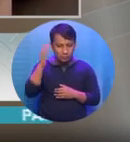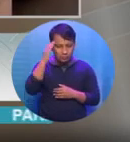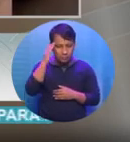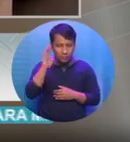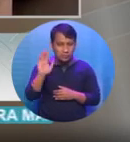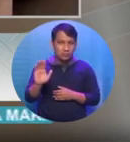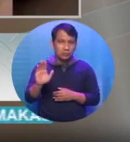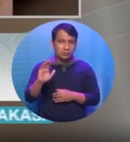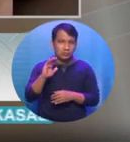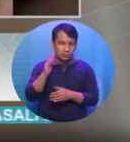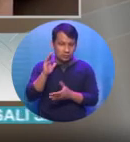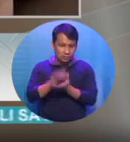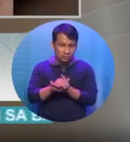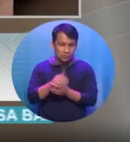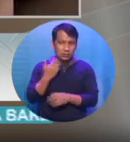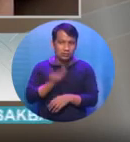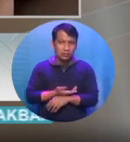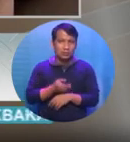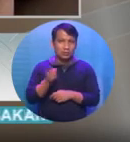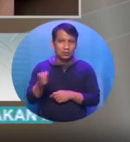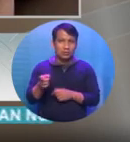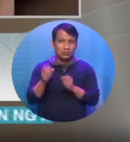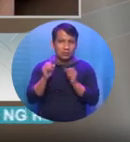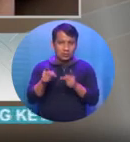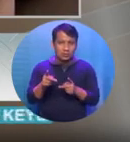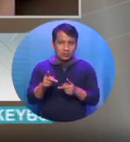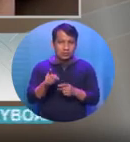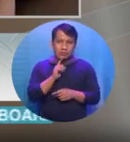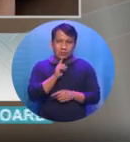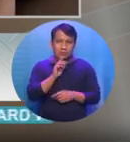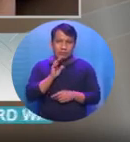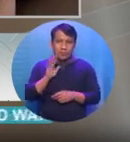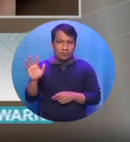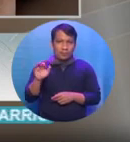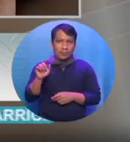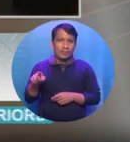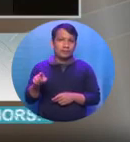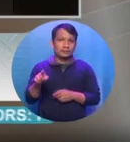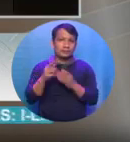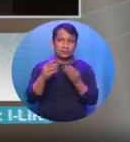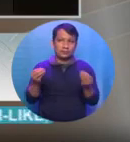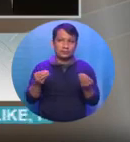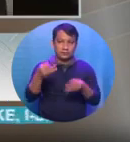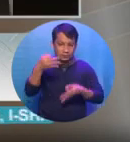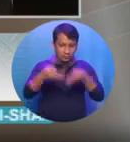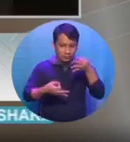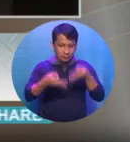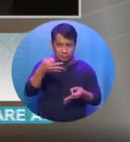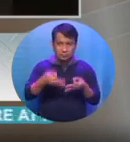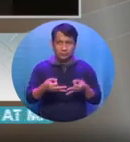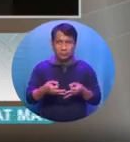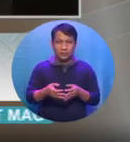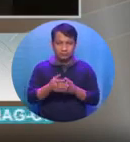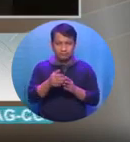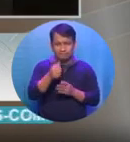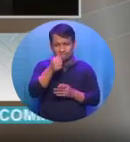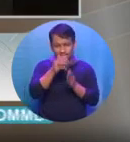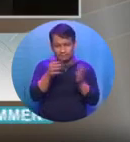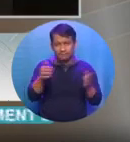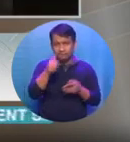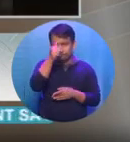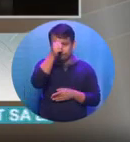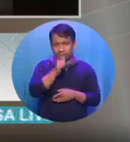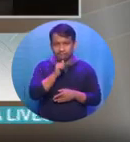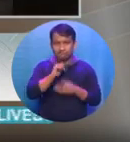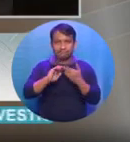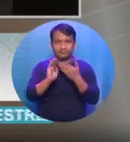Para lang sa asawa ko. Okay. Sige, sir. Pinapangako po namin sa inyo, sir. Magkakaroon po kayo ng hustisya. Konting pasensya lang po, sir. Darating